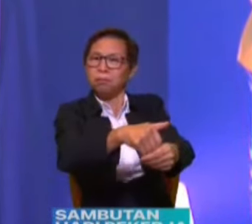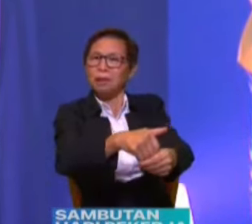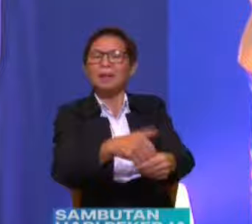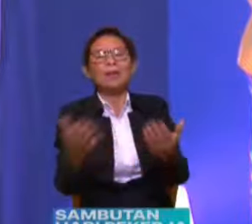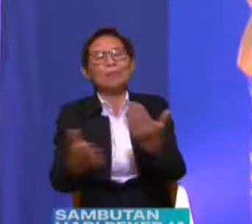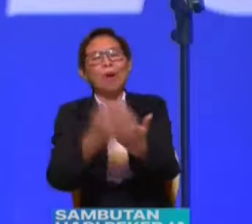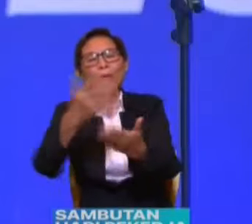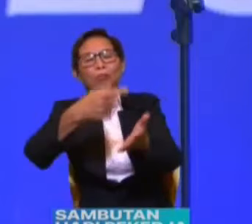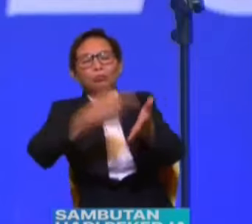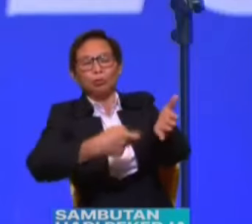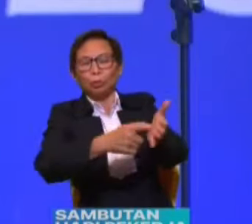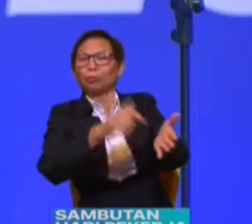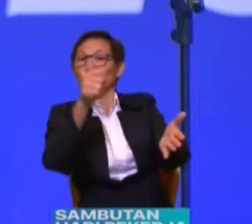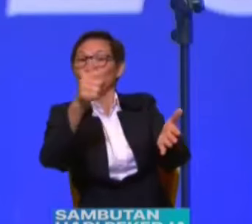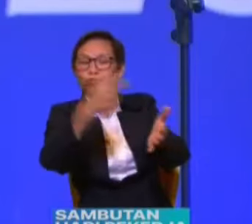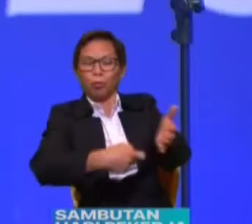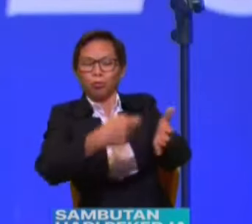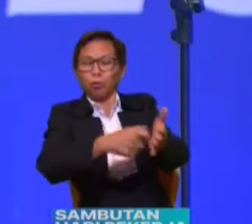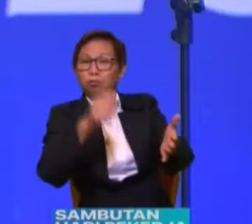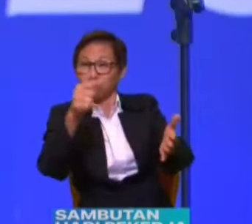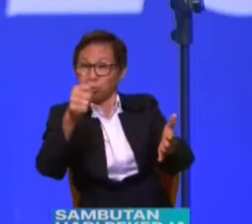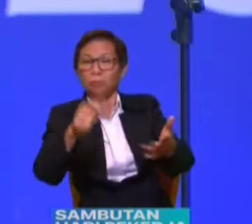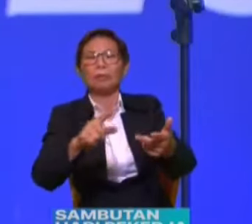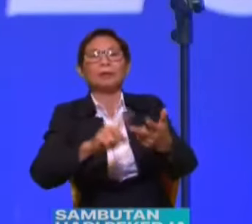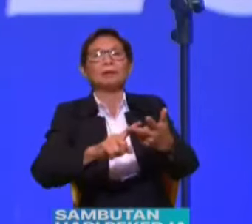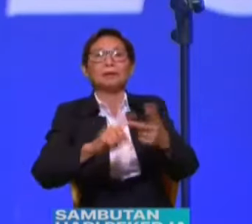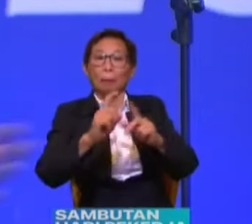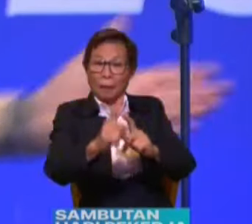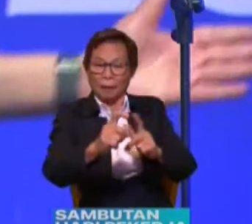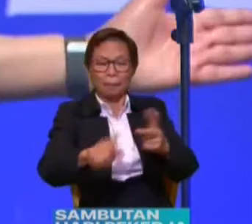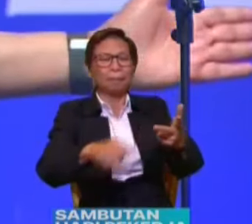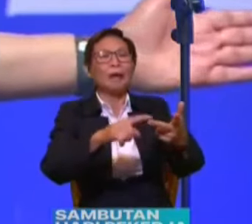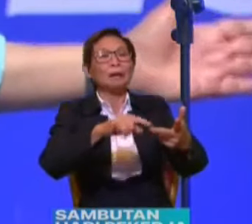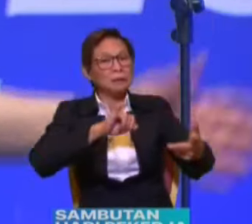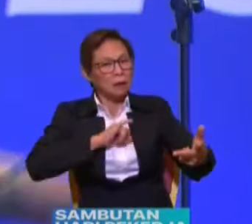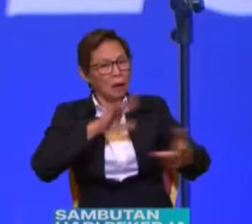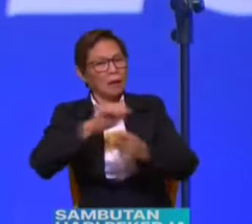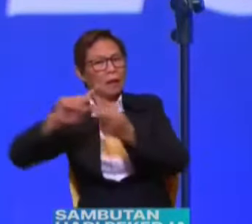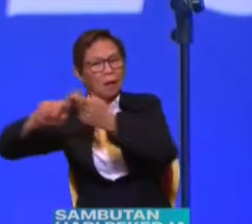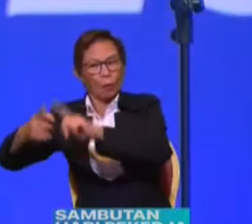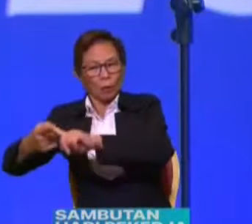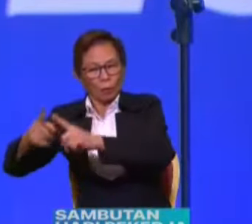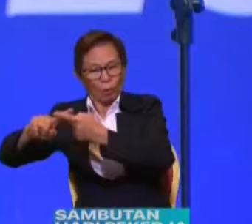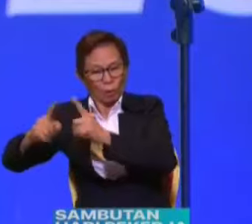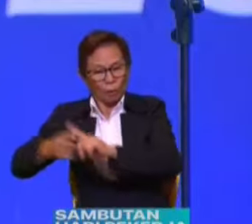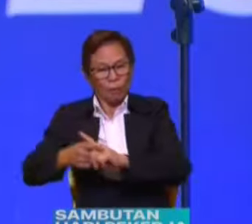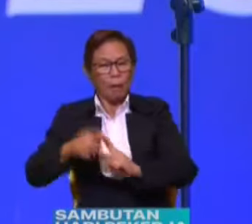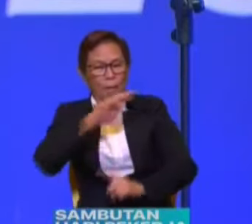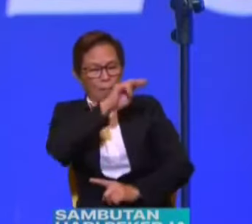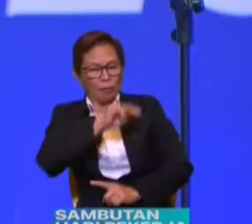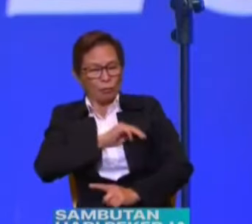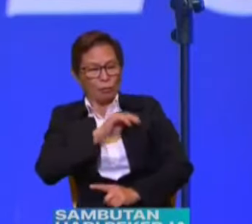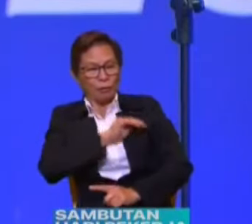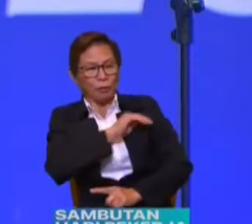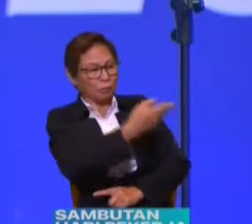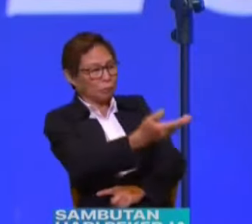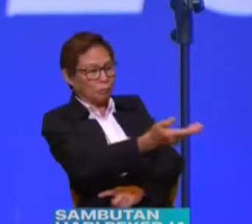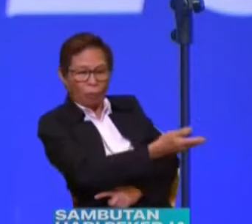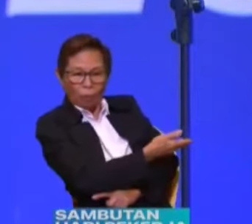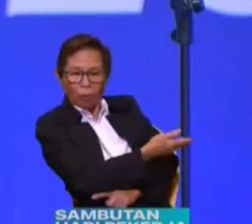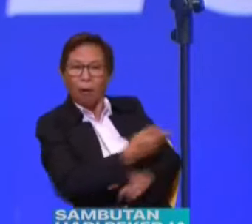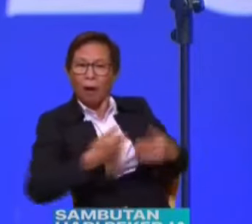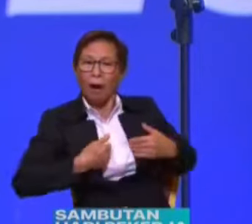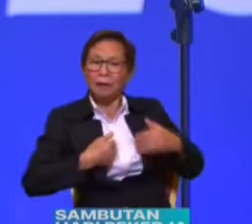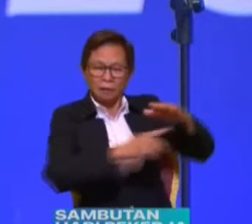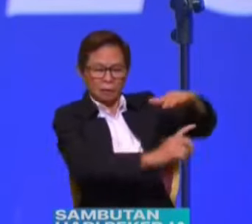kemudahan percukaian yang baik. Dan saya dan rakan-rakan dalam Jemaah Menteri punya dasar yang